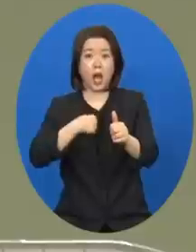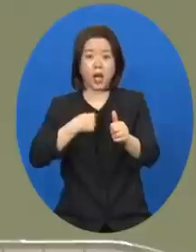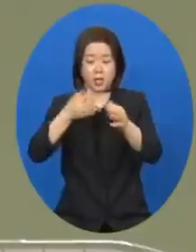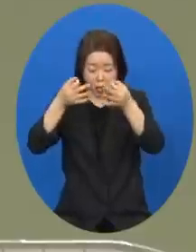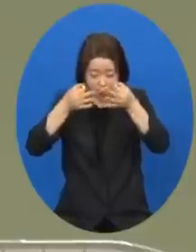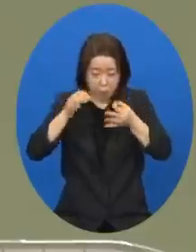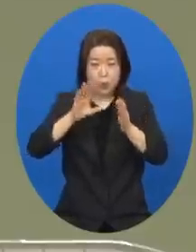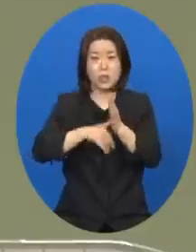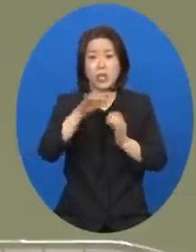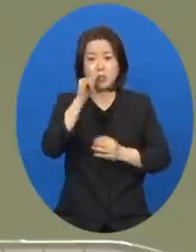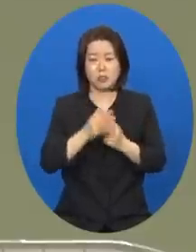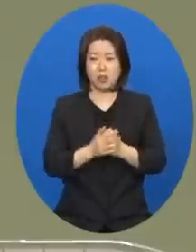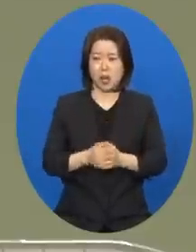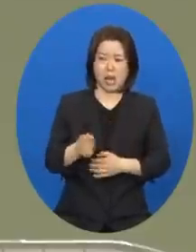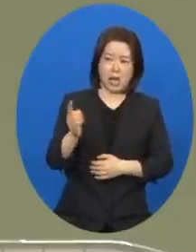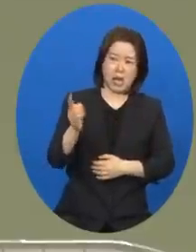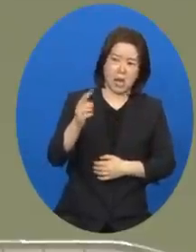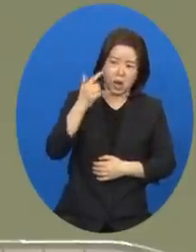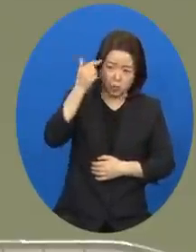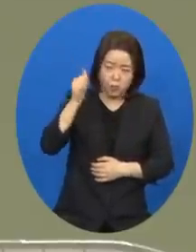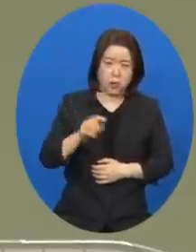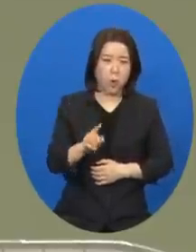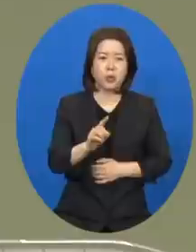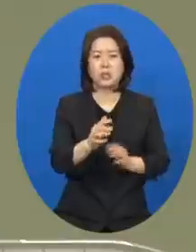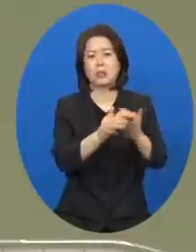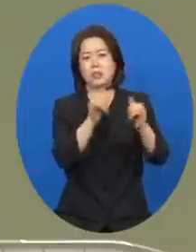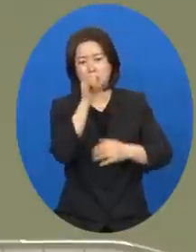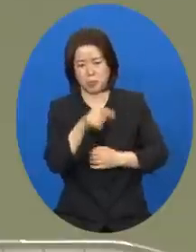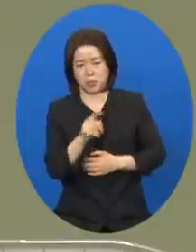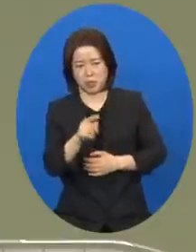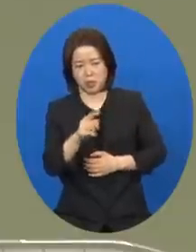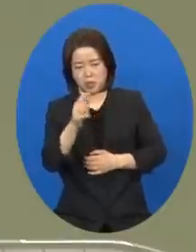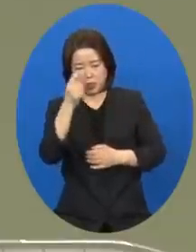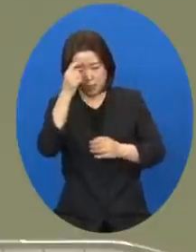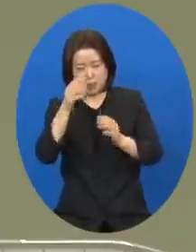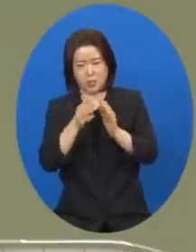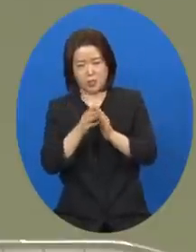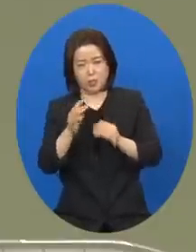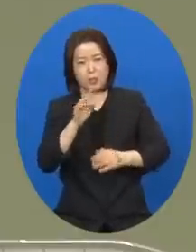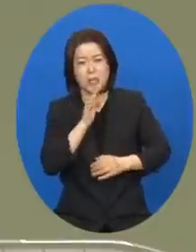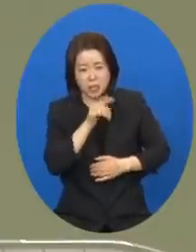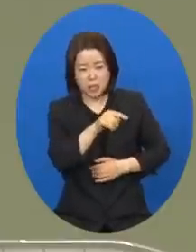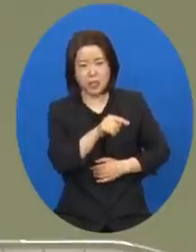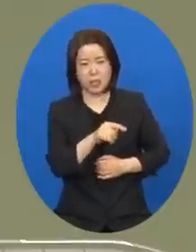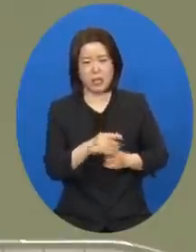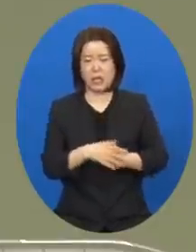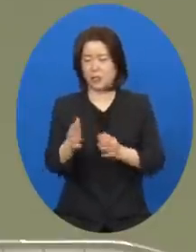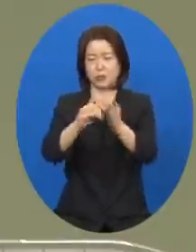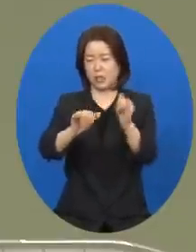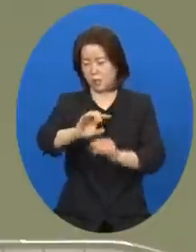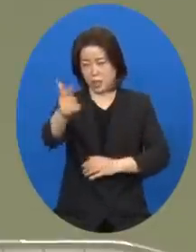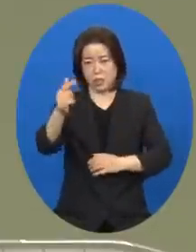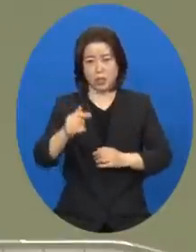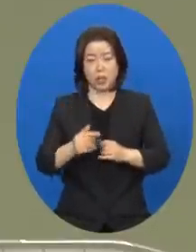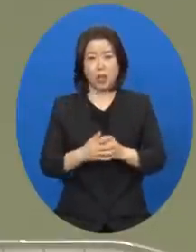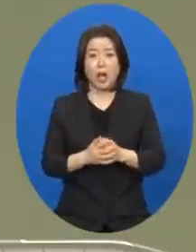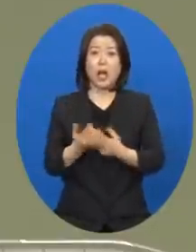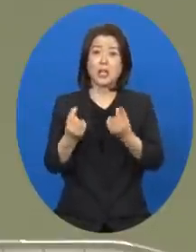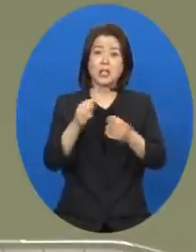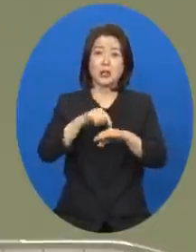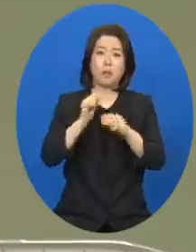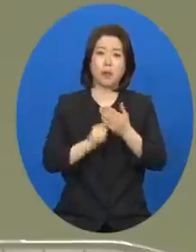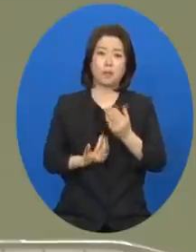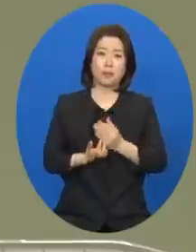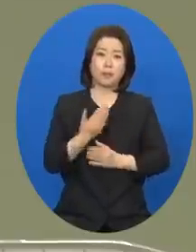있어? 어떻게 저런 목사가 있어? 어떻게 저런 사람도 기독교인이라고 할 수 있어? 저건 사람도 아니야? 이런 마음이 들